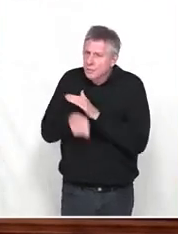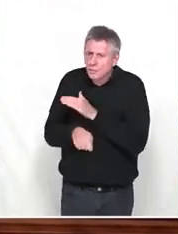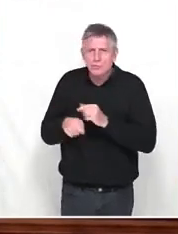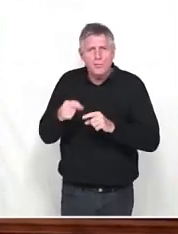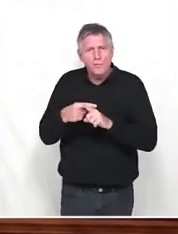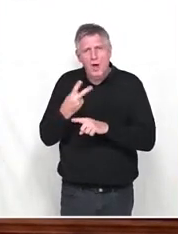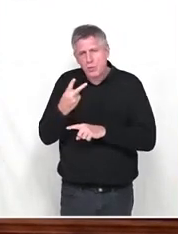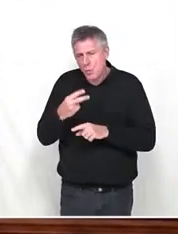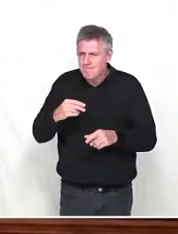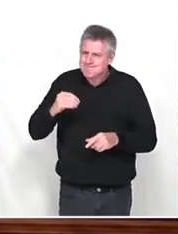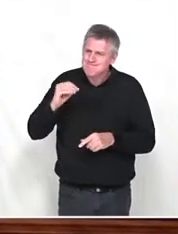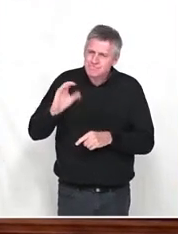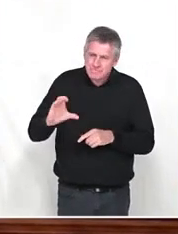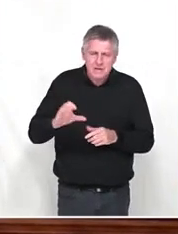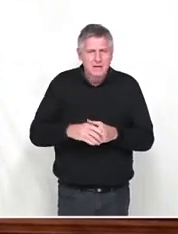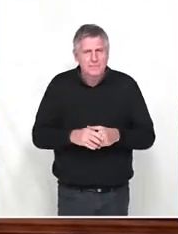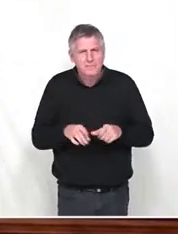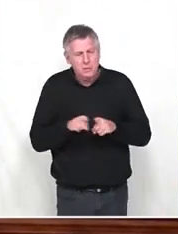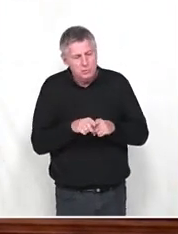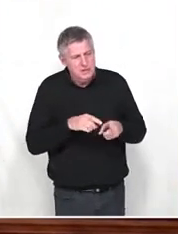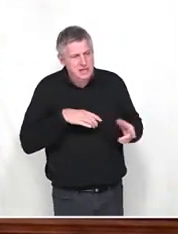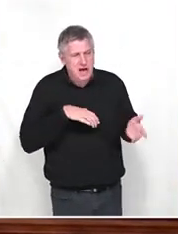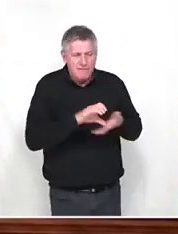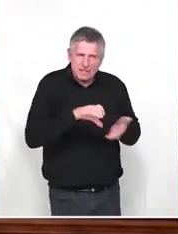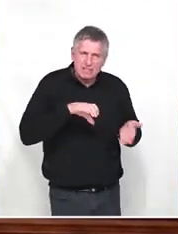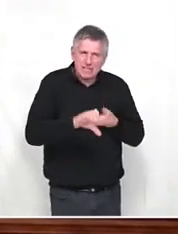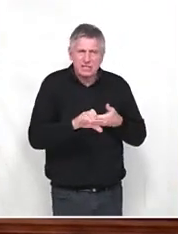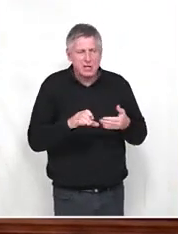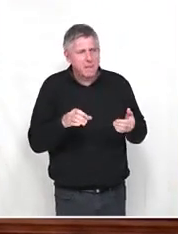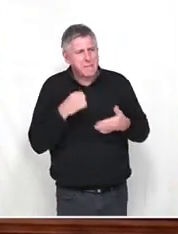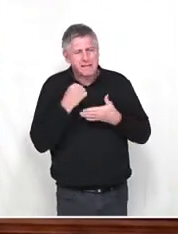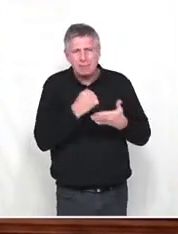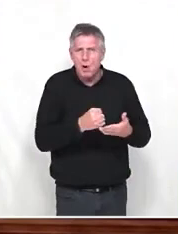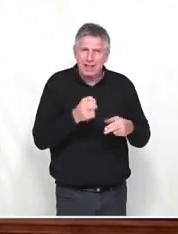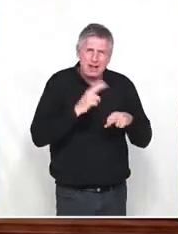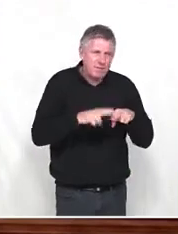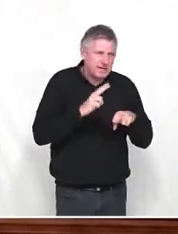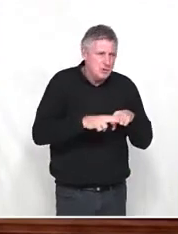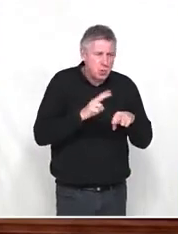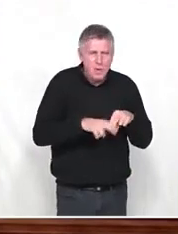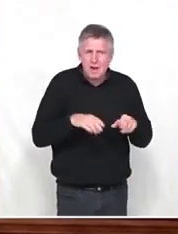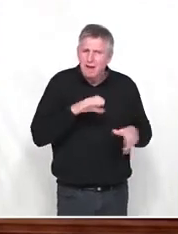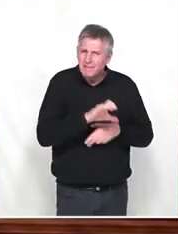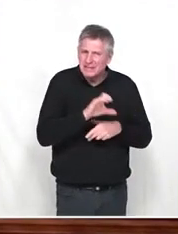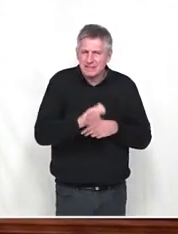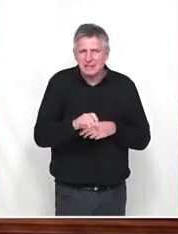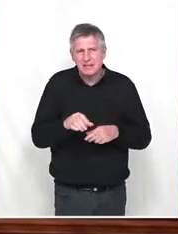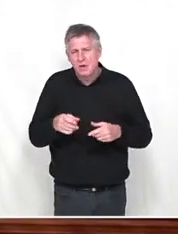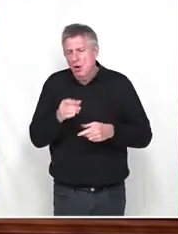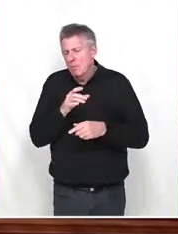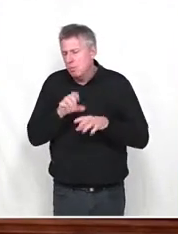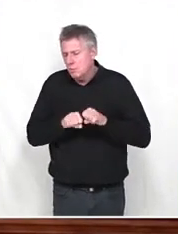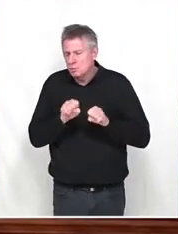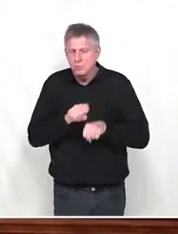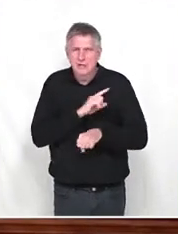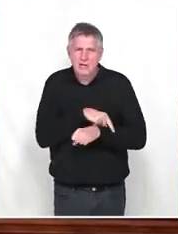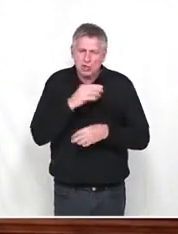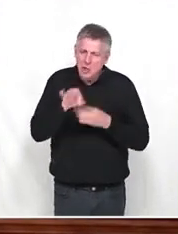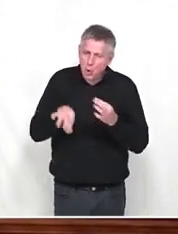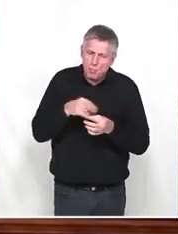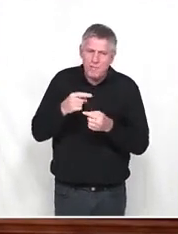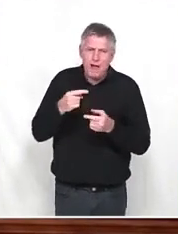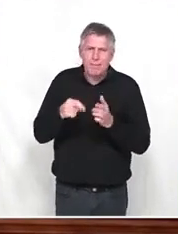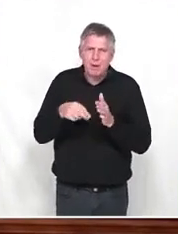2, d'investir massivement dans la rénovation de notre patrimoine, d'investir dans la production d'énergie renouvelable,